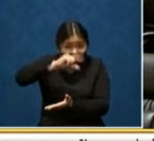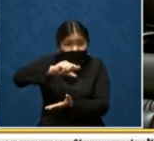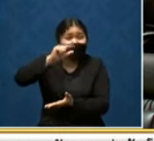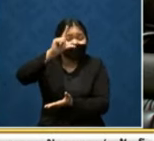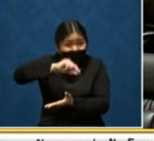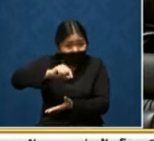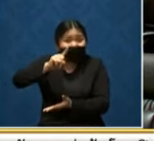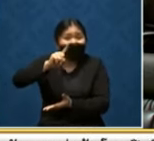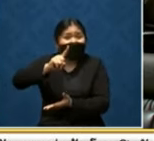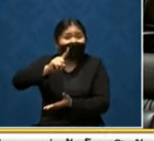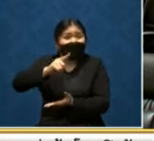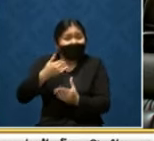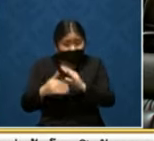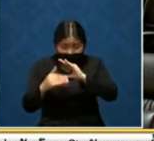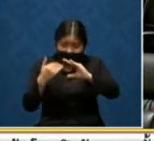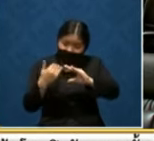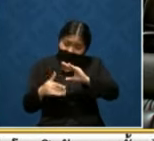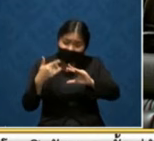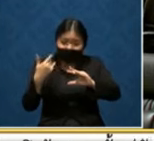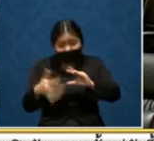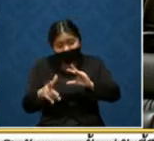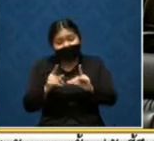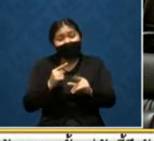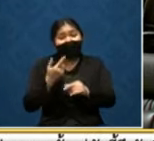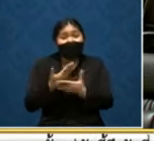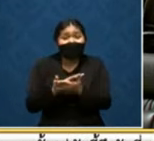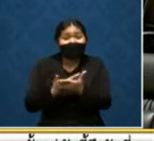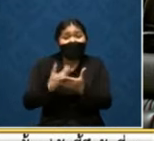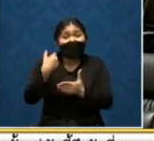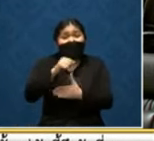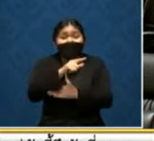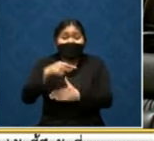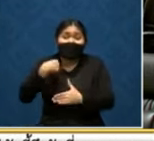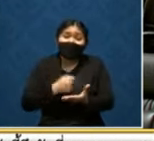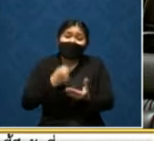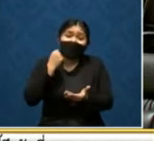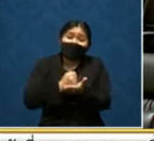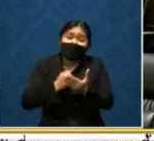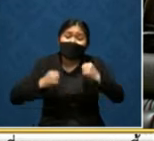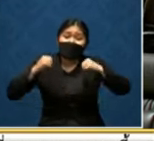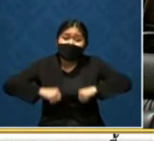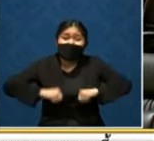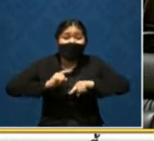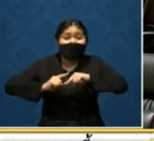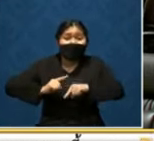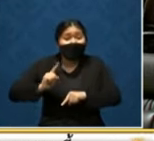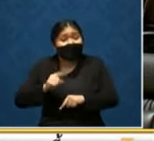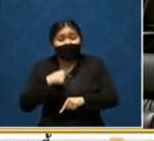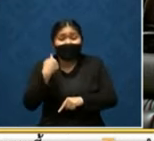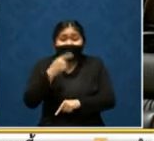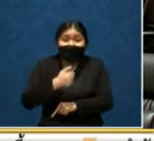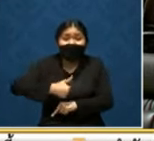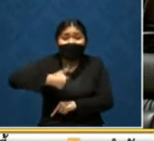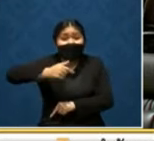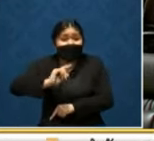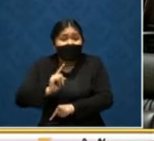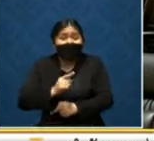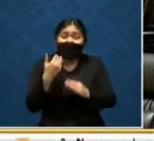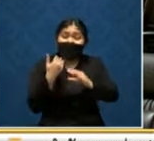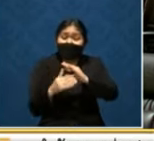หลังจากมีการคุยกันแล้วว่าเงิน 10ล้านใครจะอนุมัติได้บ้างถ้าเกิดต่ำกว่า 10ล้านใครอนุมัติได้บ้างมีการส่งท่านประธาน